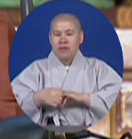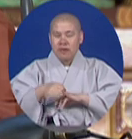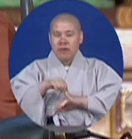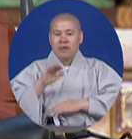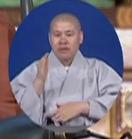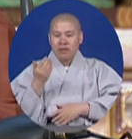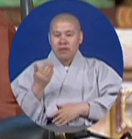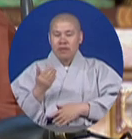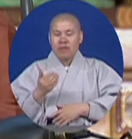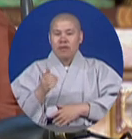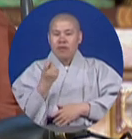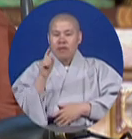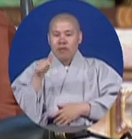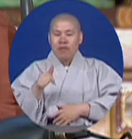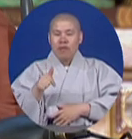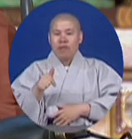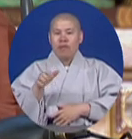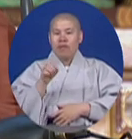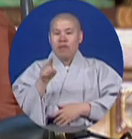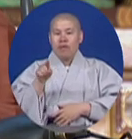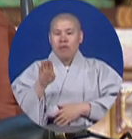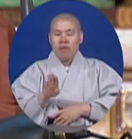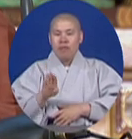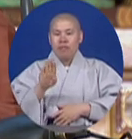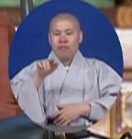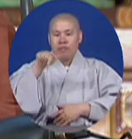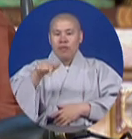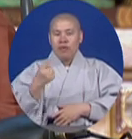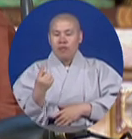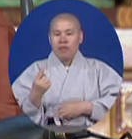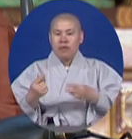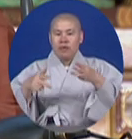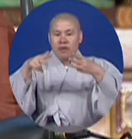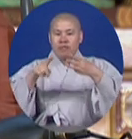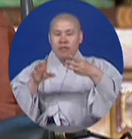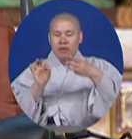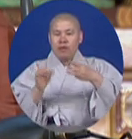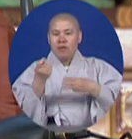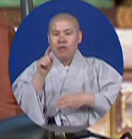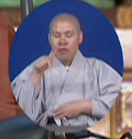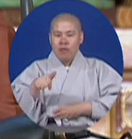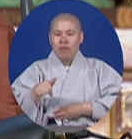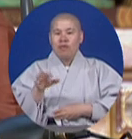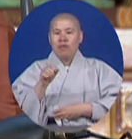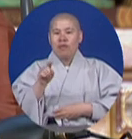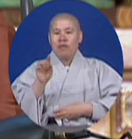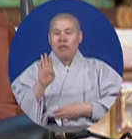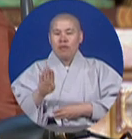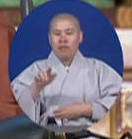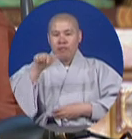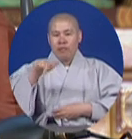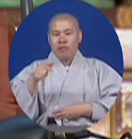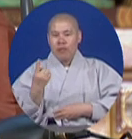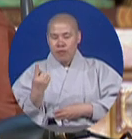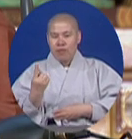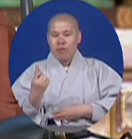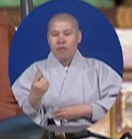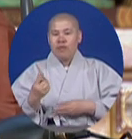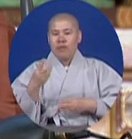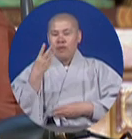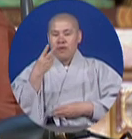그래서 이걸 혹업고 삼장이라고 그래요. 혹장, 업장, 고장. 그래서